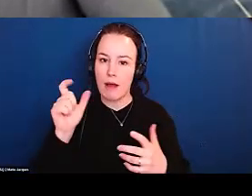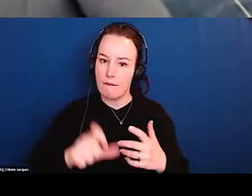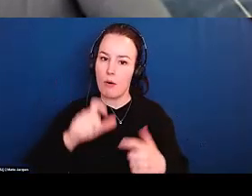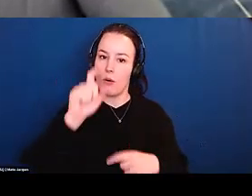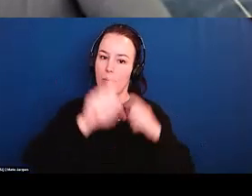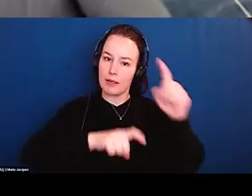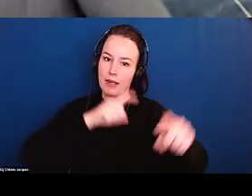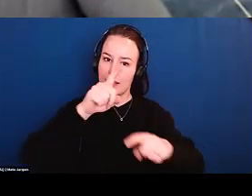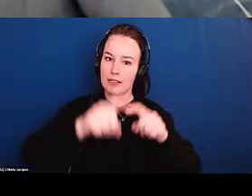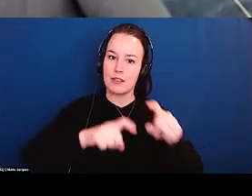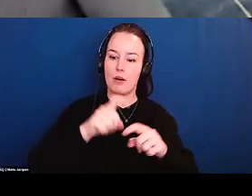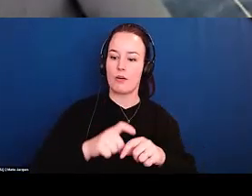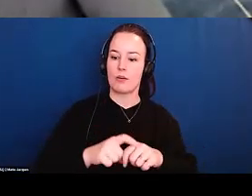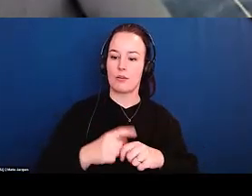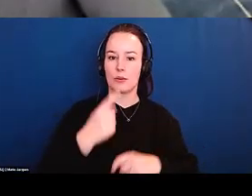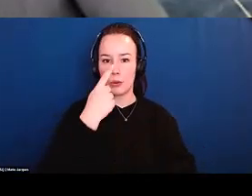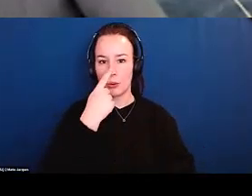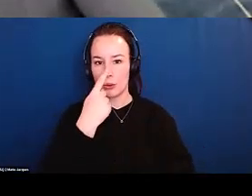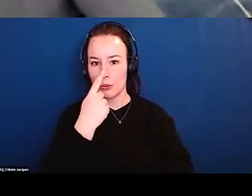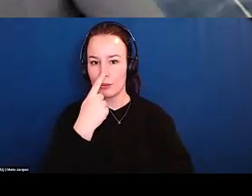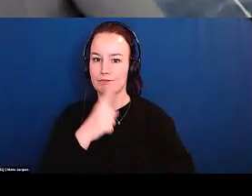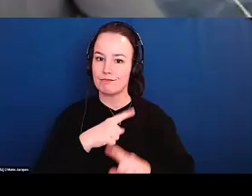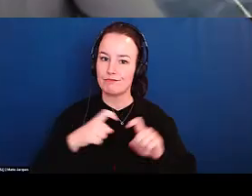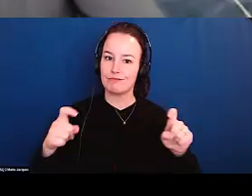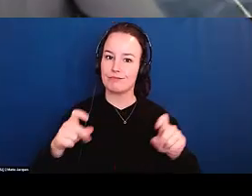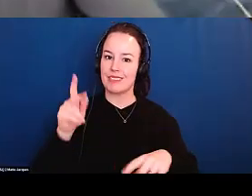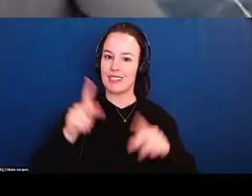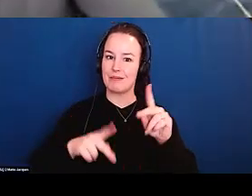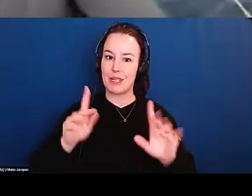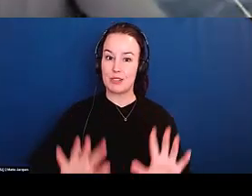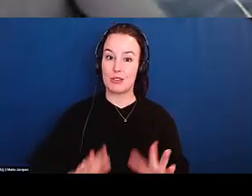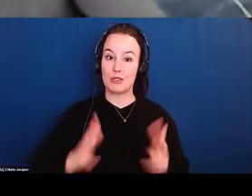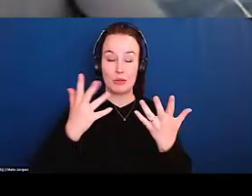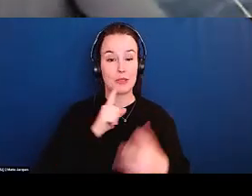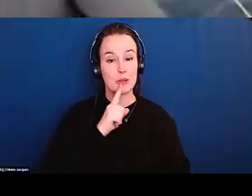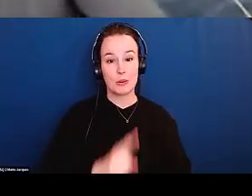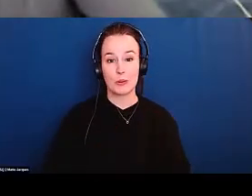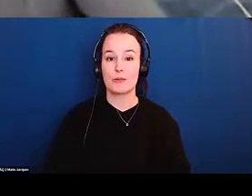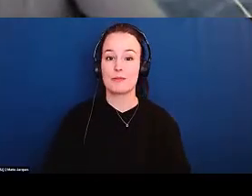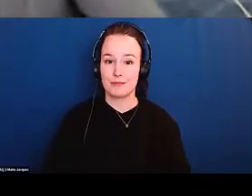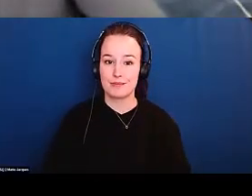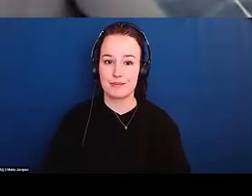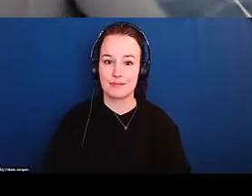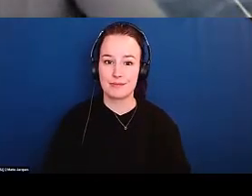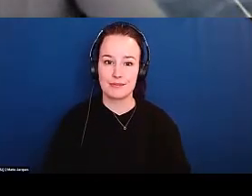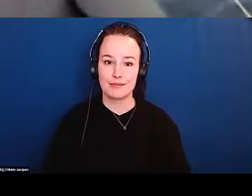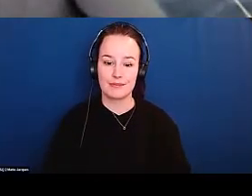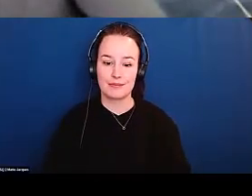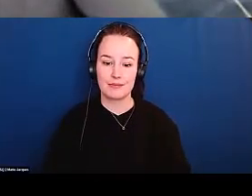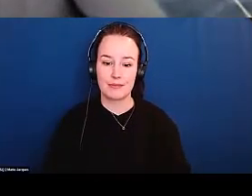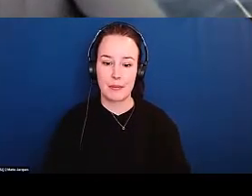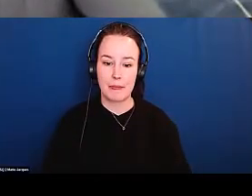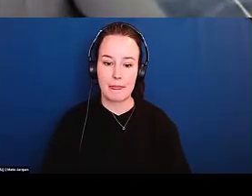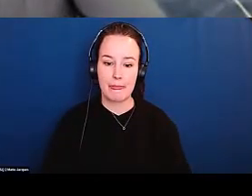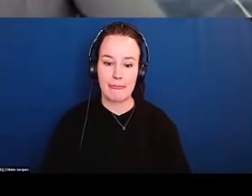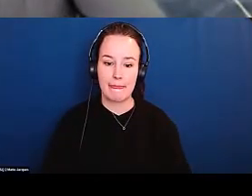explorer de manière ouverte, avec curiosité, et les gens vont vous surprendre. Oui.